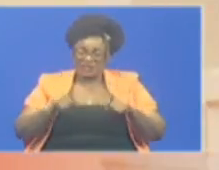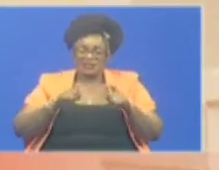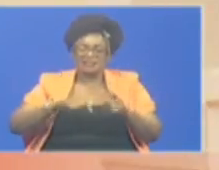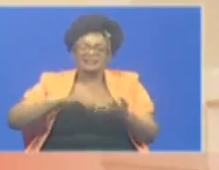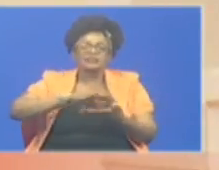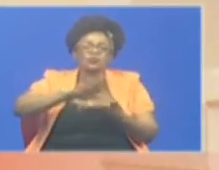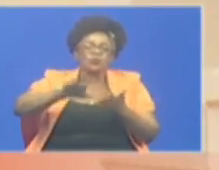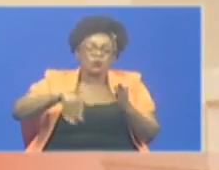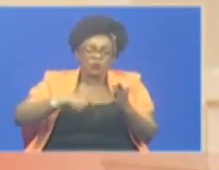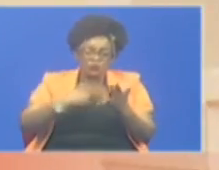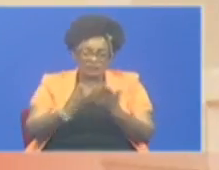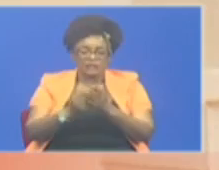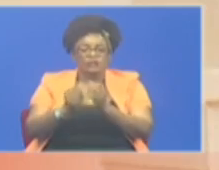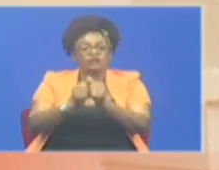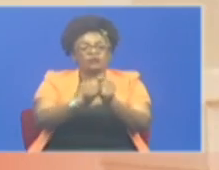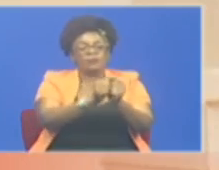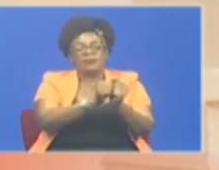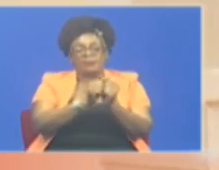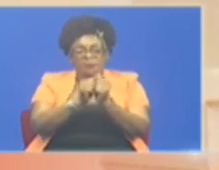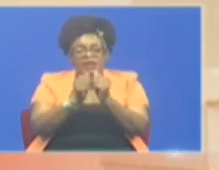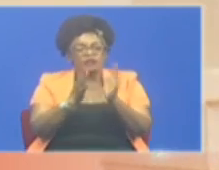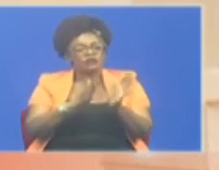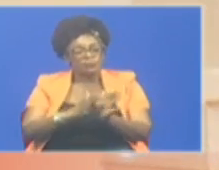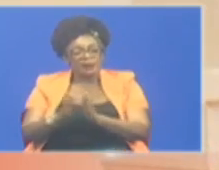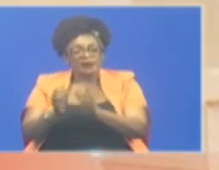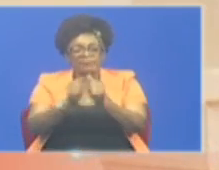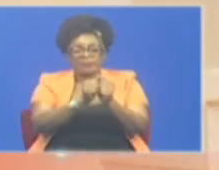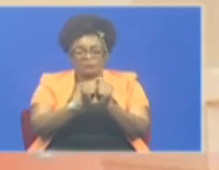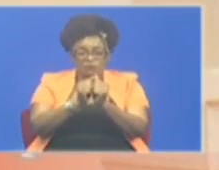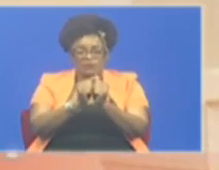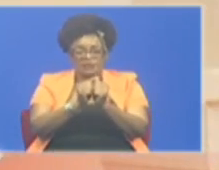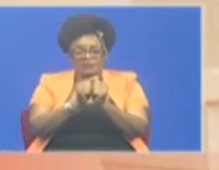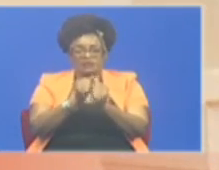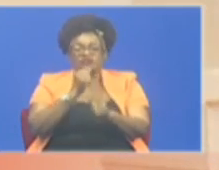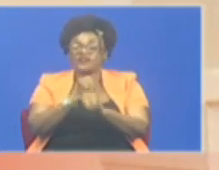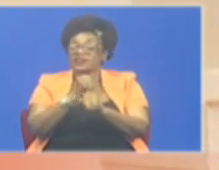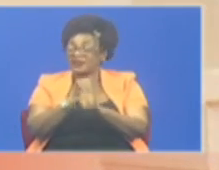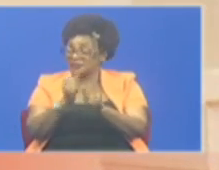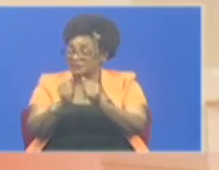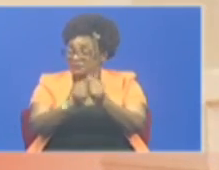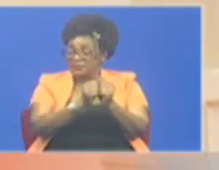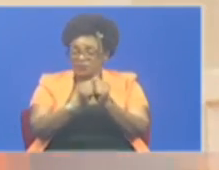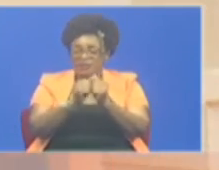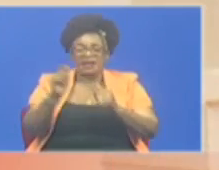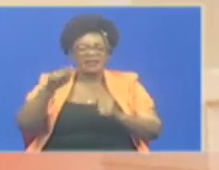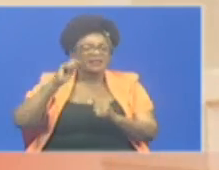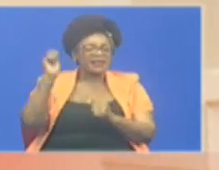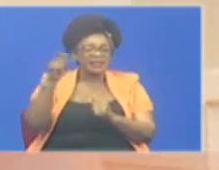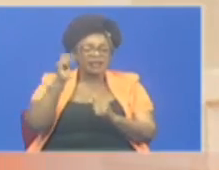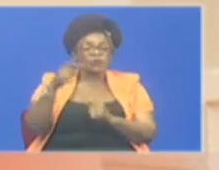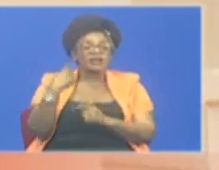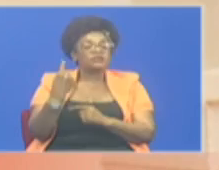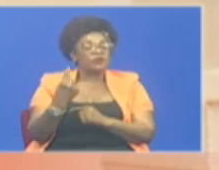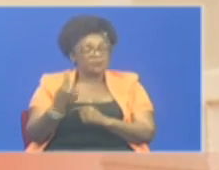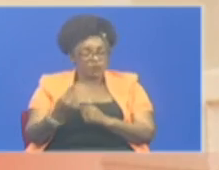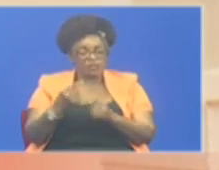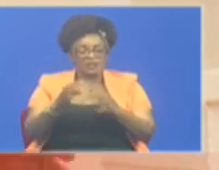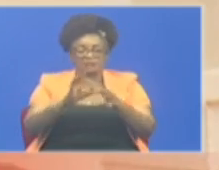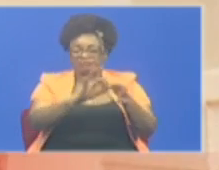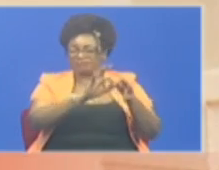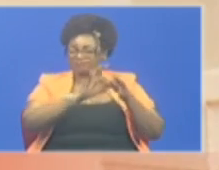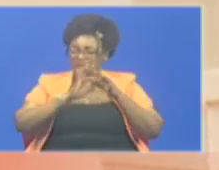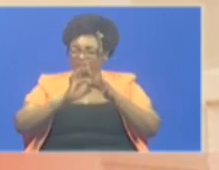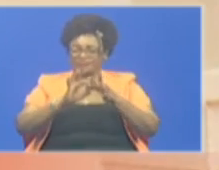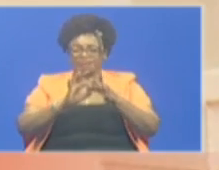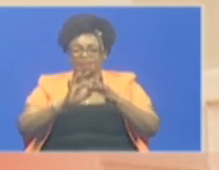tuje pamoja, tupange pamoja, tushirikiane pamoja. Kenya iwe kitu kimoja, tupambane na hii